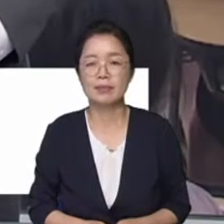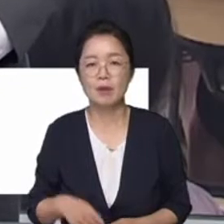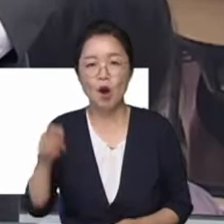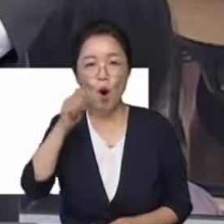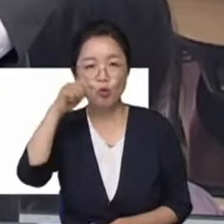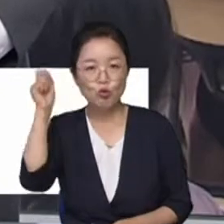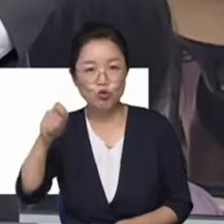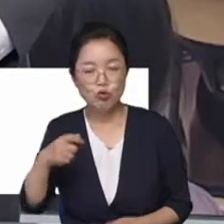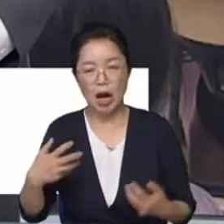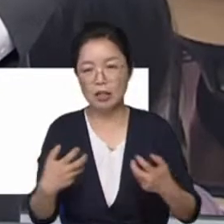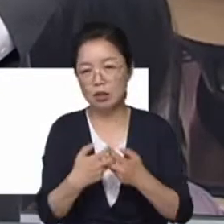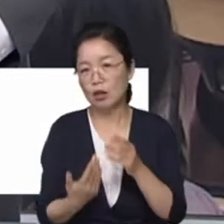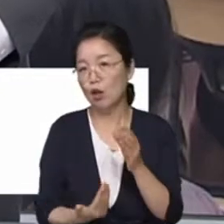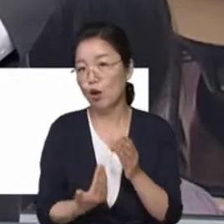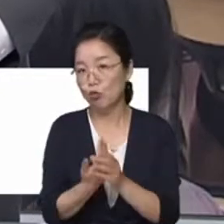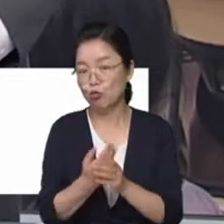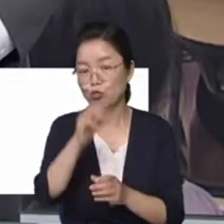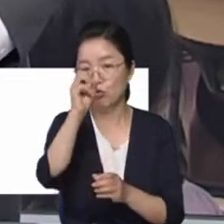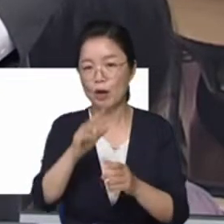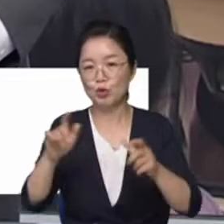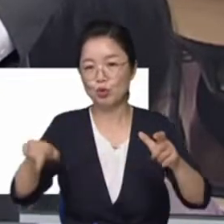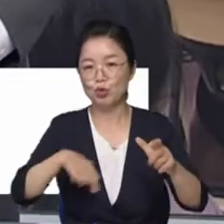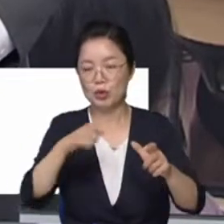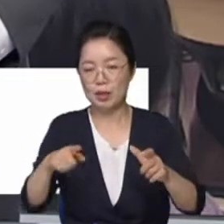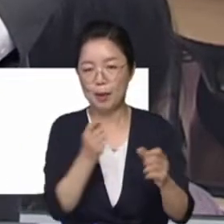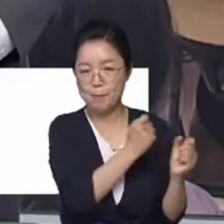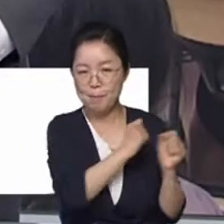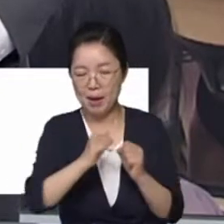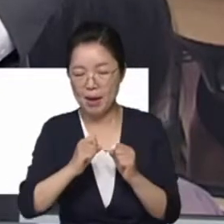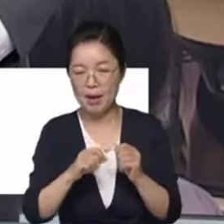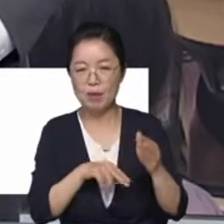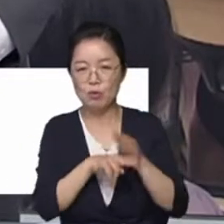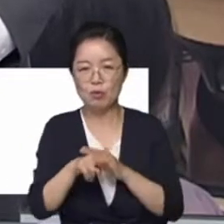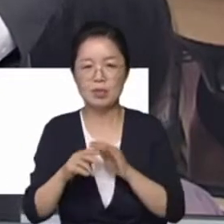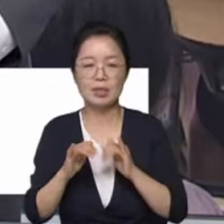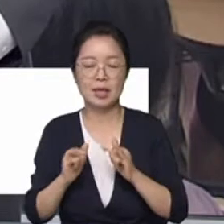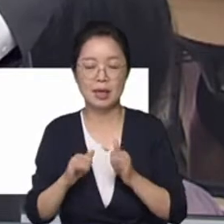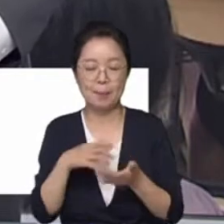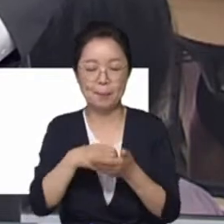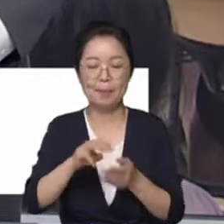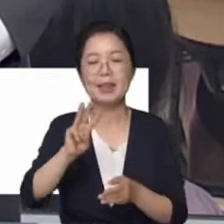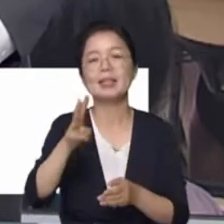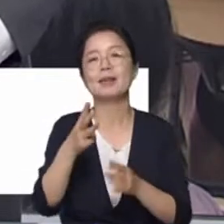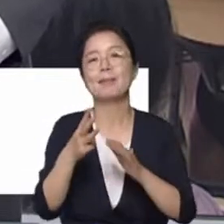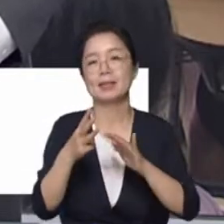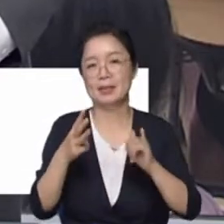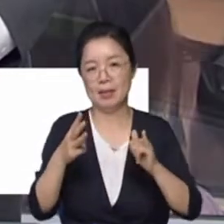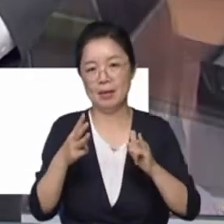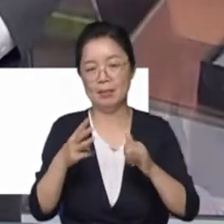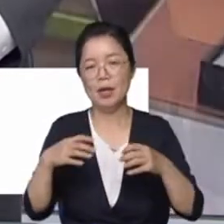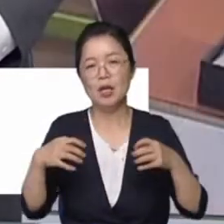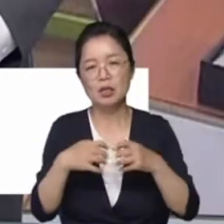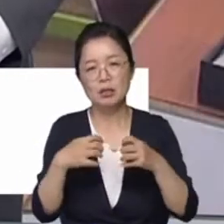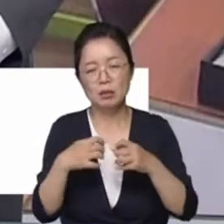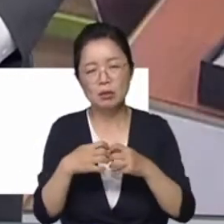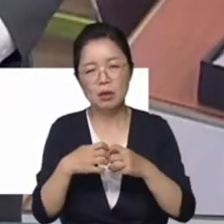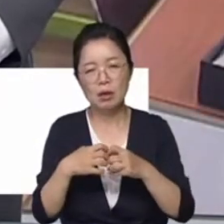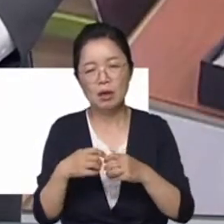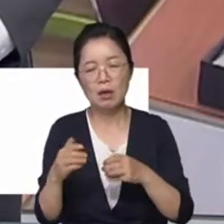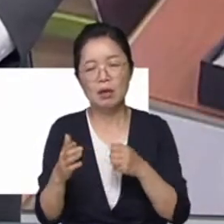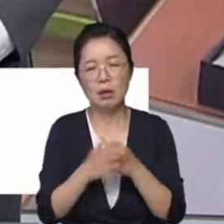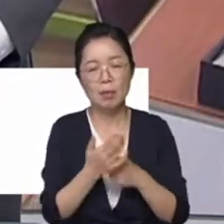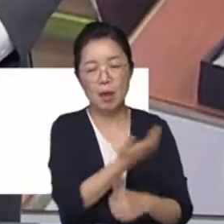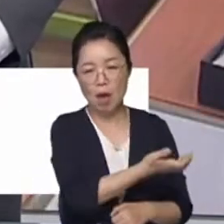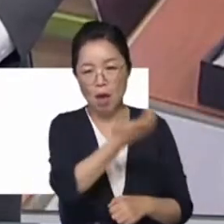우크라이나 전쟁 발발 이후 광주 고려인마을로 들어온 피난민은 300여 명에 달합니다. 전쟁의 아픔도 잠시 어른아이 모두